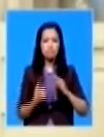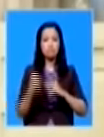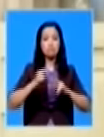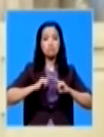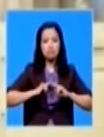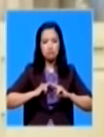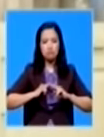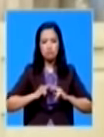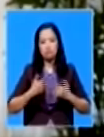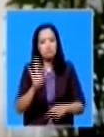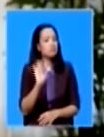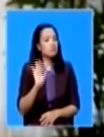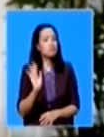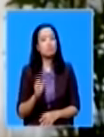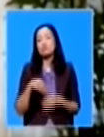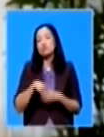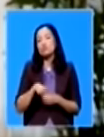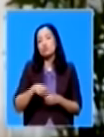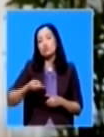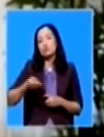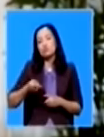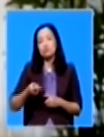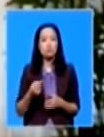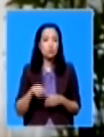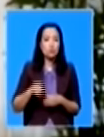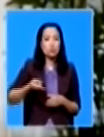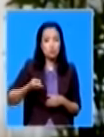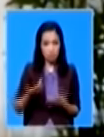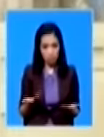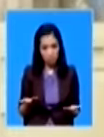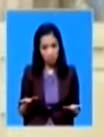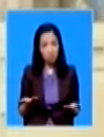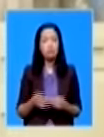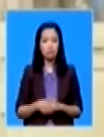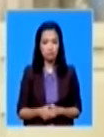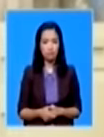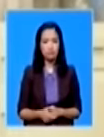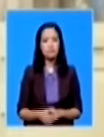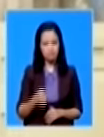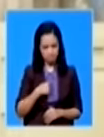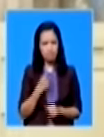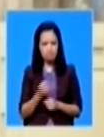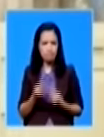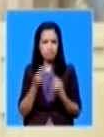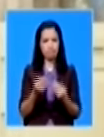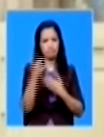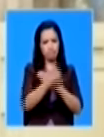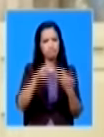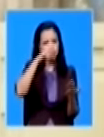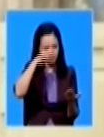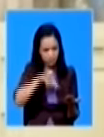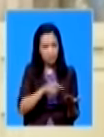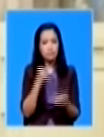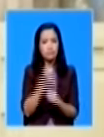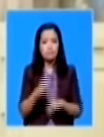หรอผมก็ไม่ให้สิผมอยู่ผมเป็นอย่างเงี้ยใครจะกดดันผมก็อยู่อย่างเงี้ยนะเพราะผมทำเพื่อประเทศผมเพื่อคนไทยทุกค